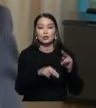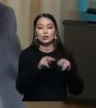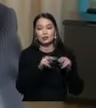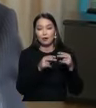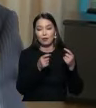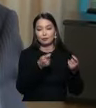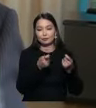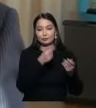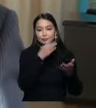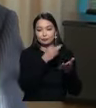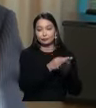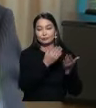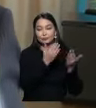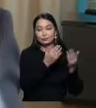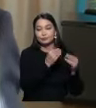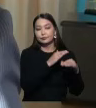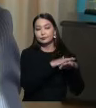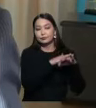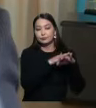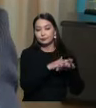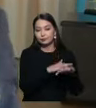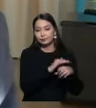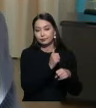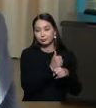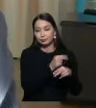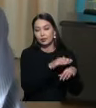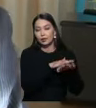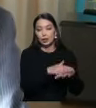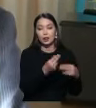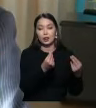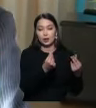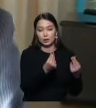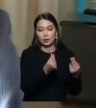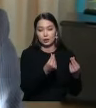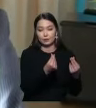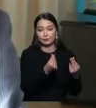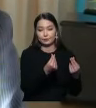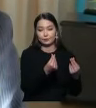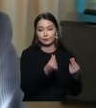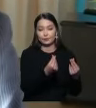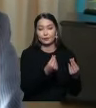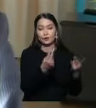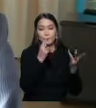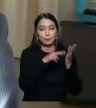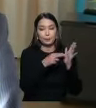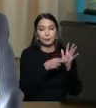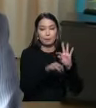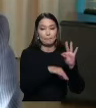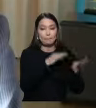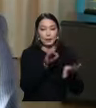хозяйства, это который нам, наш администратор по выделению финансовых средств. Делать проекты и выходить